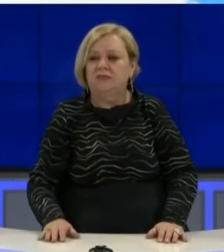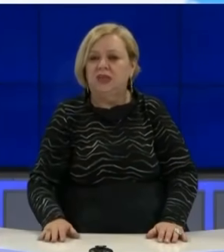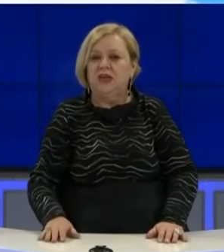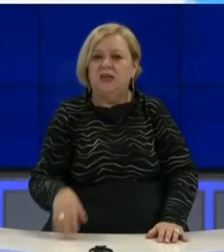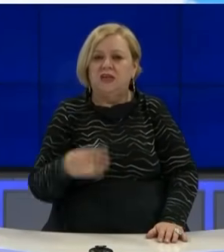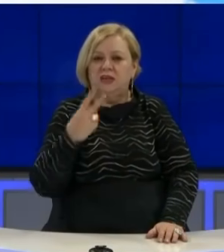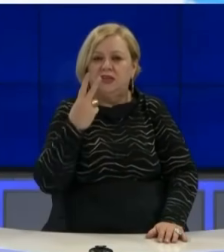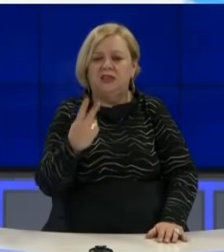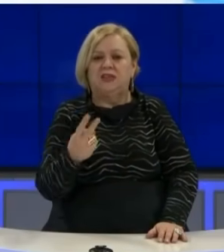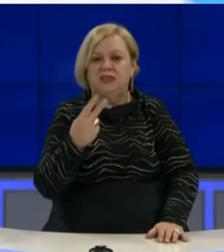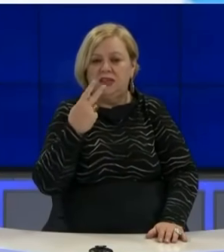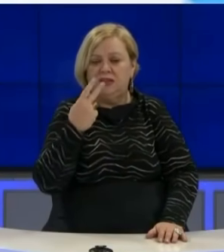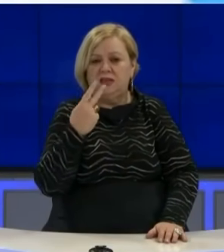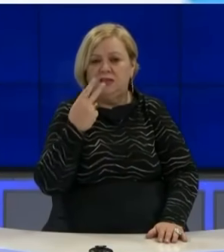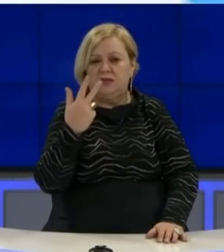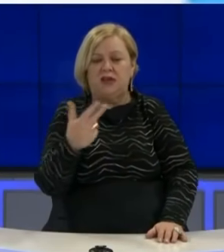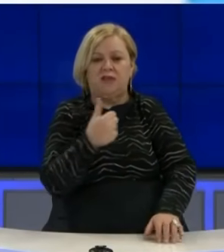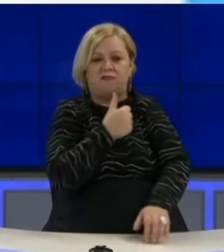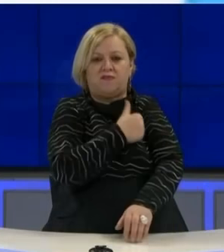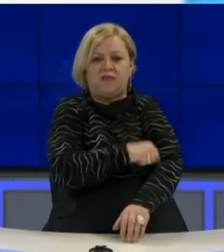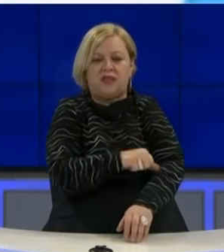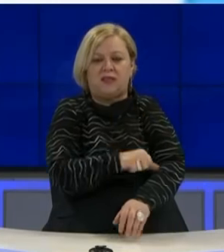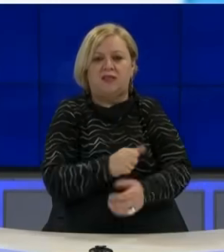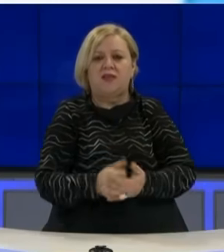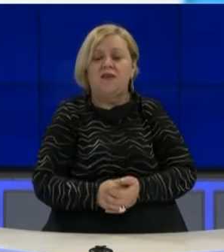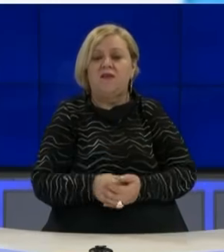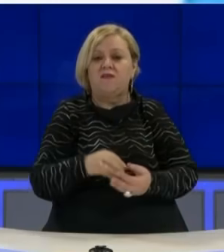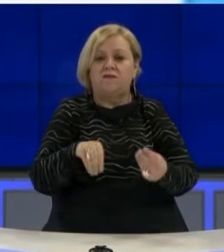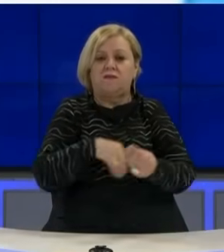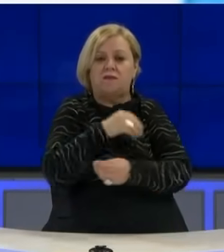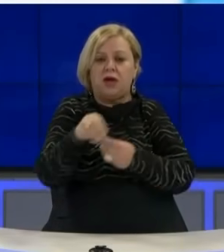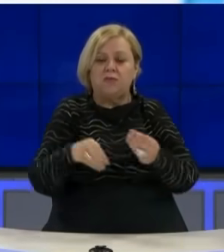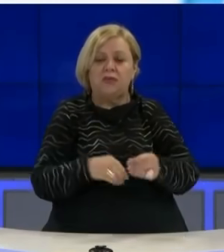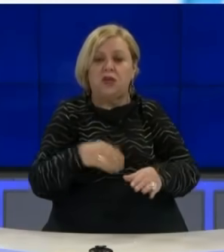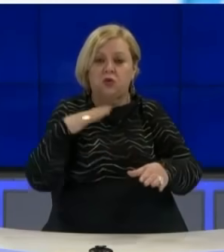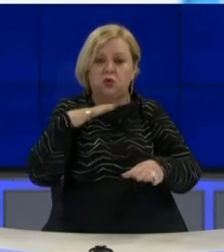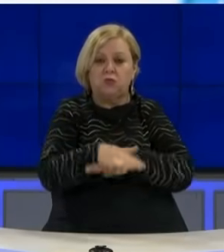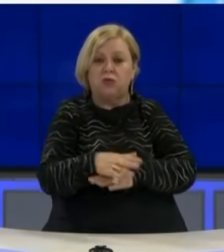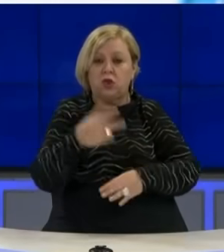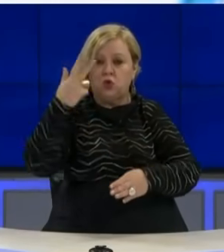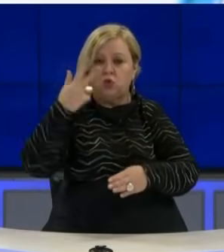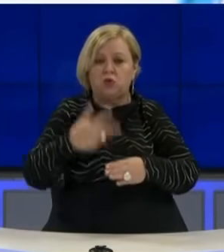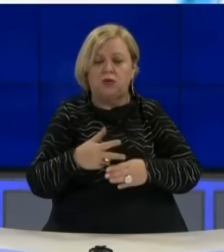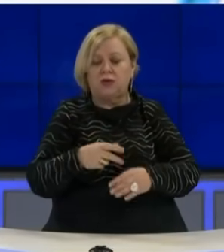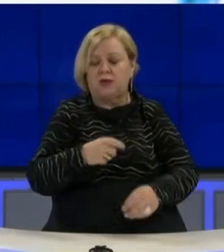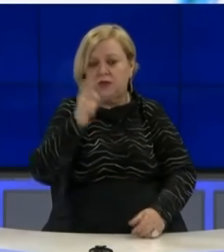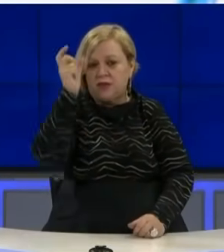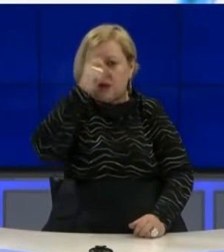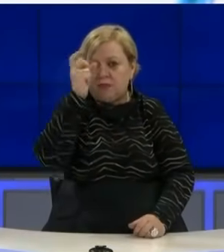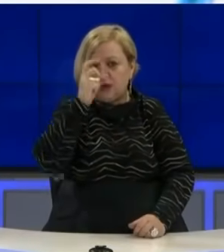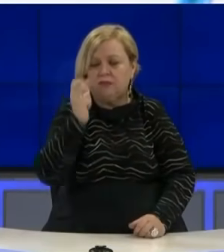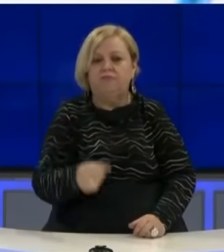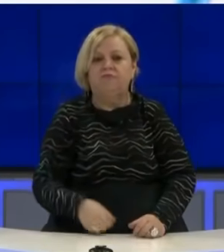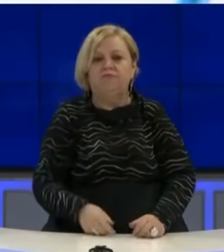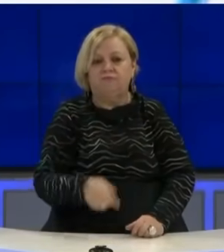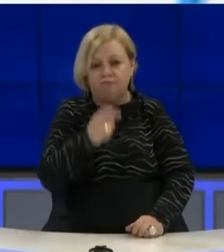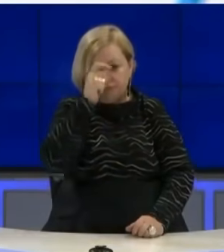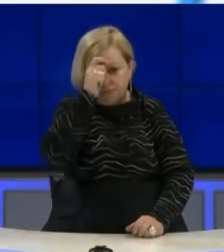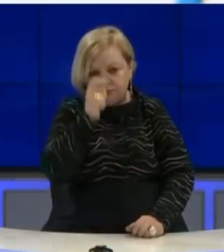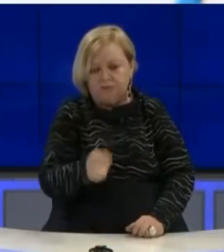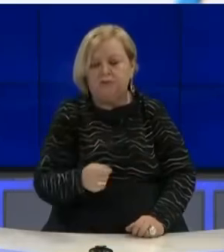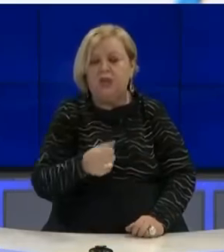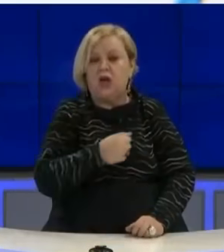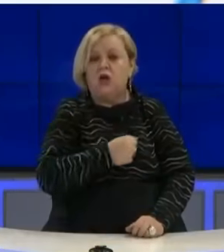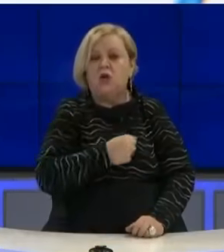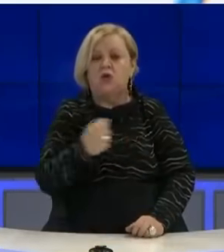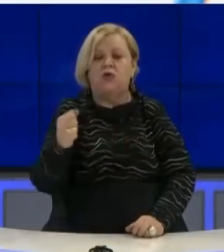Njëzet e tre vjetë më parë, familia Jashari u sulmua për të dytën herë nga forca serbe. E në shenjë nderimi për luftën heroike